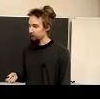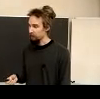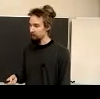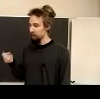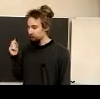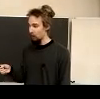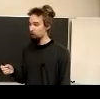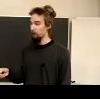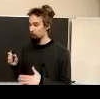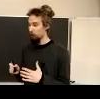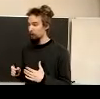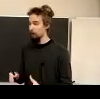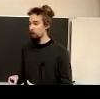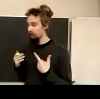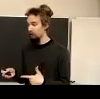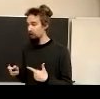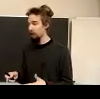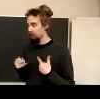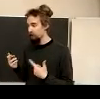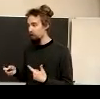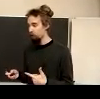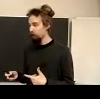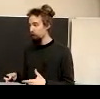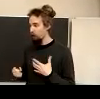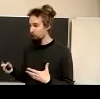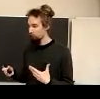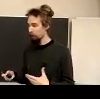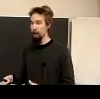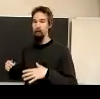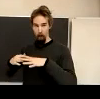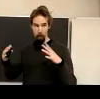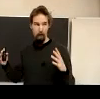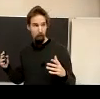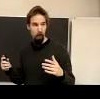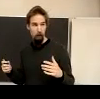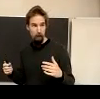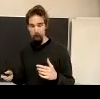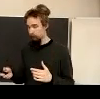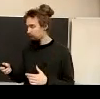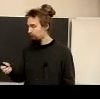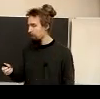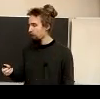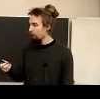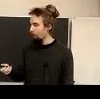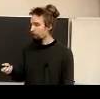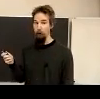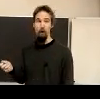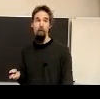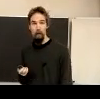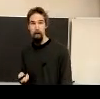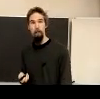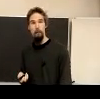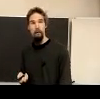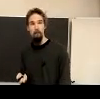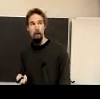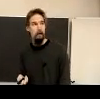egocentriseksi, ja sit sitä kautta just niin kuin lisätä tätä itseisarvoista hahmotusta ja tuota kontekstualisointia. Voi olla